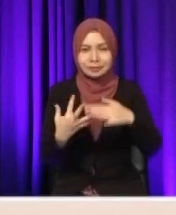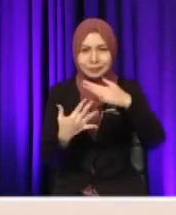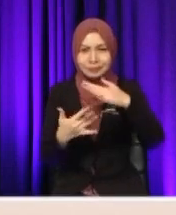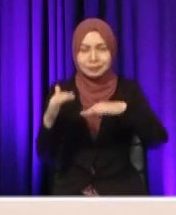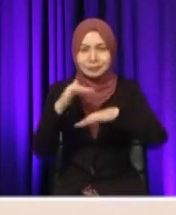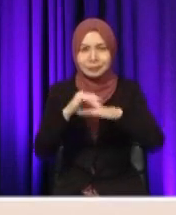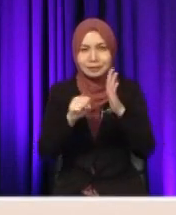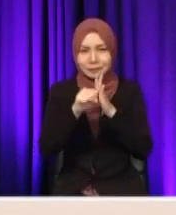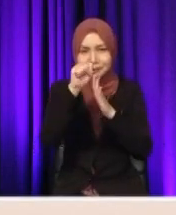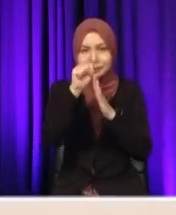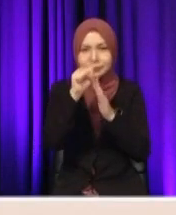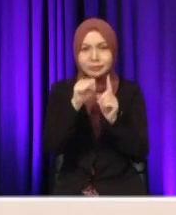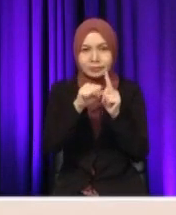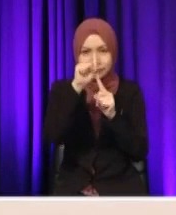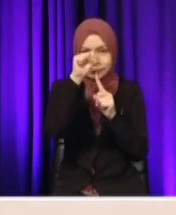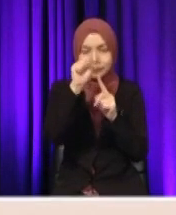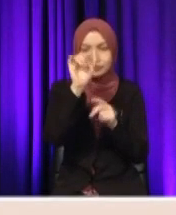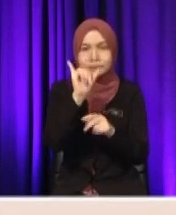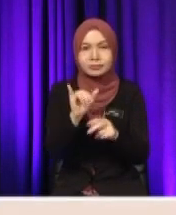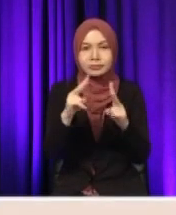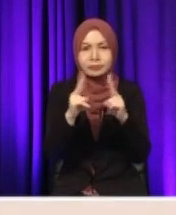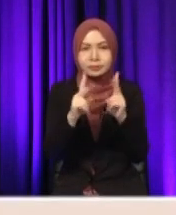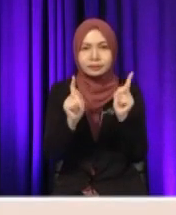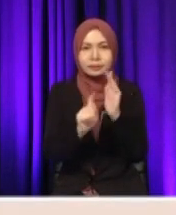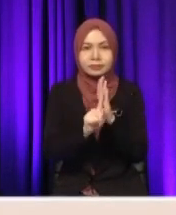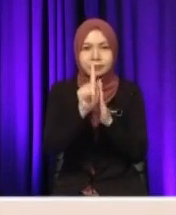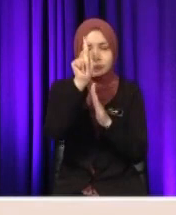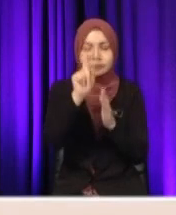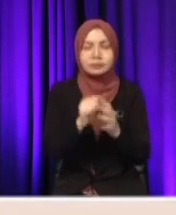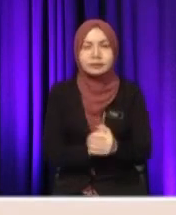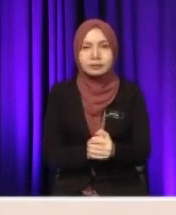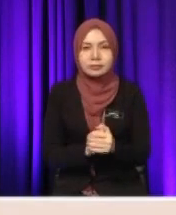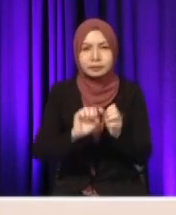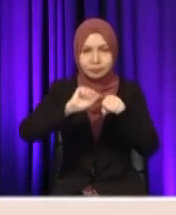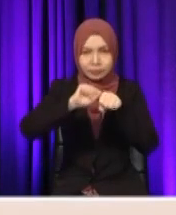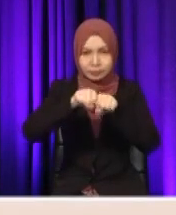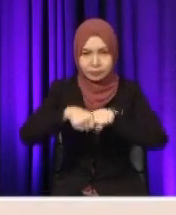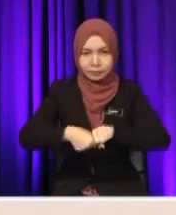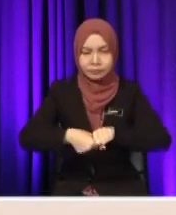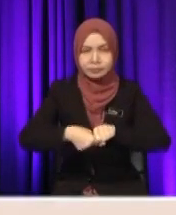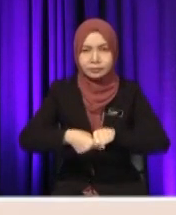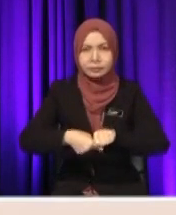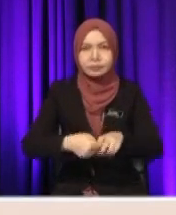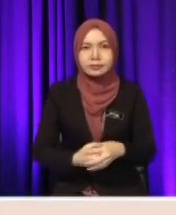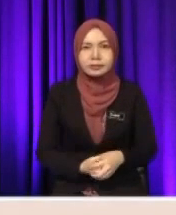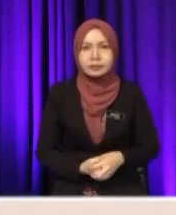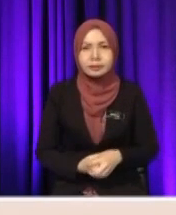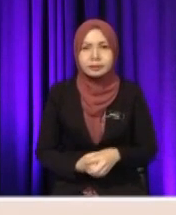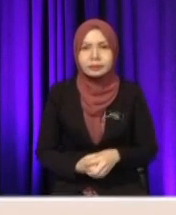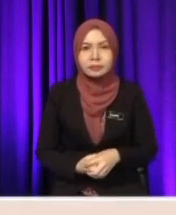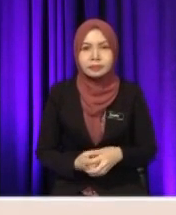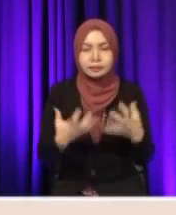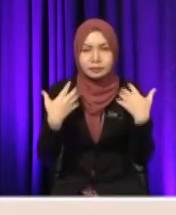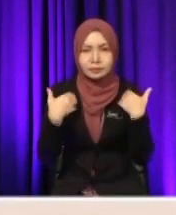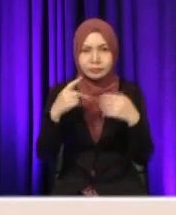Supaya sabut dengan tempurung ataupun isirun tadi tertanggal. Supaya pemerahan tadi berlaku di